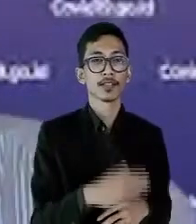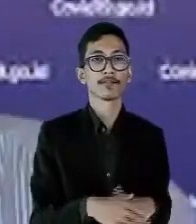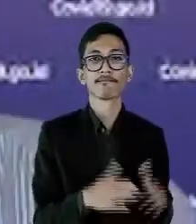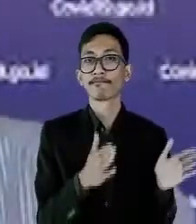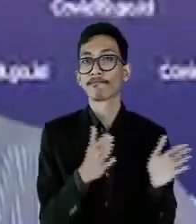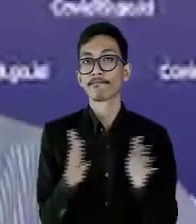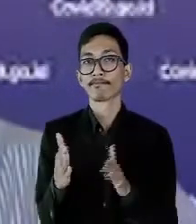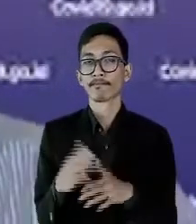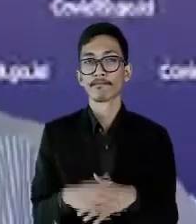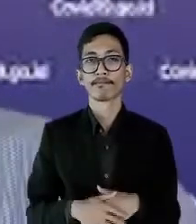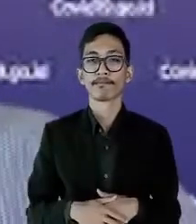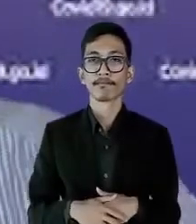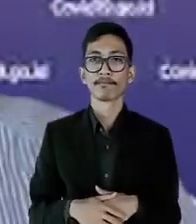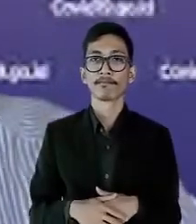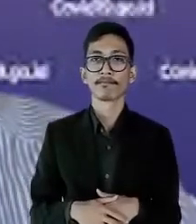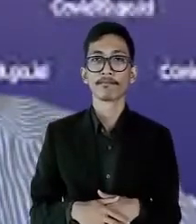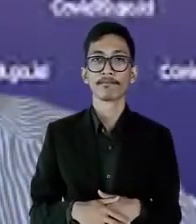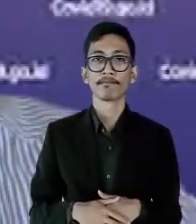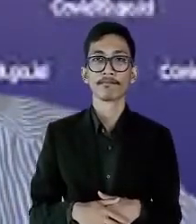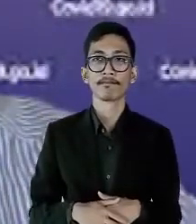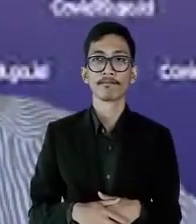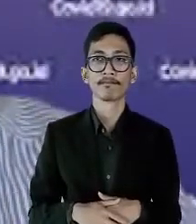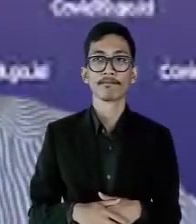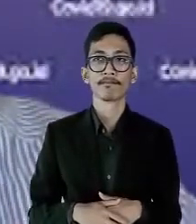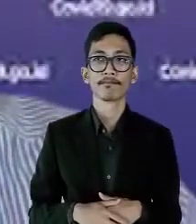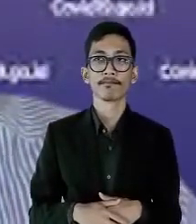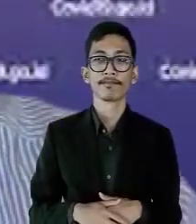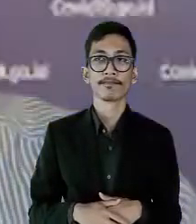silakan. Pesan dan imbauan Bapak.